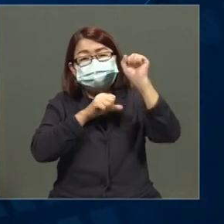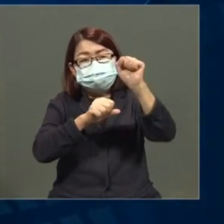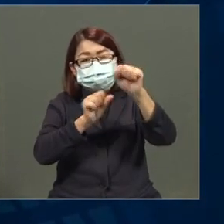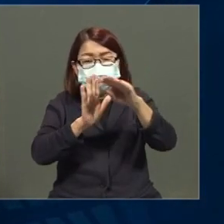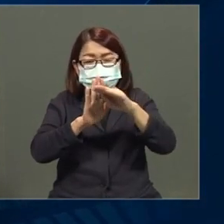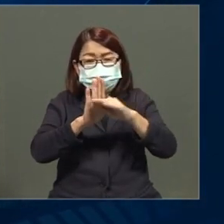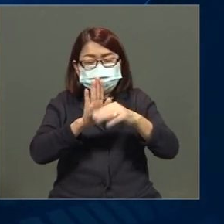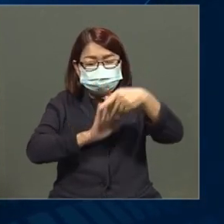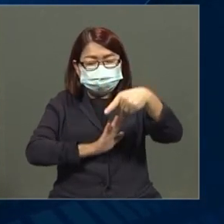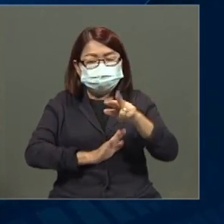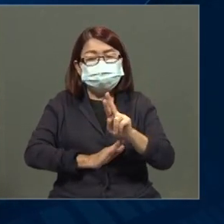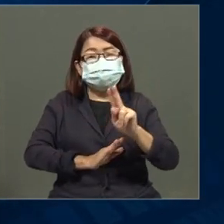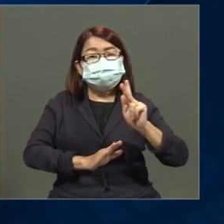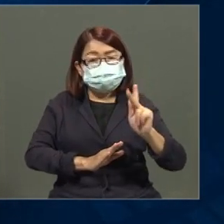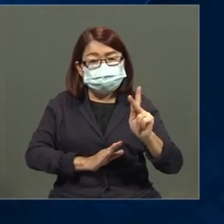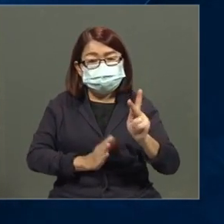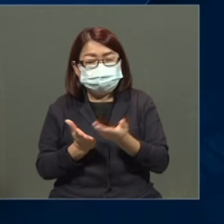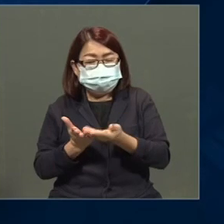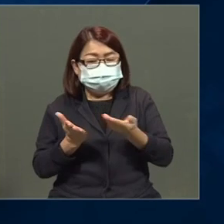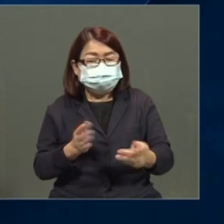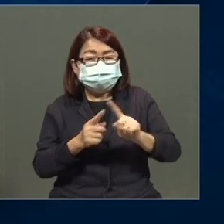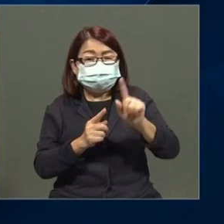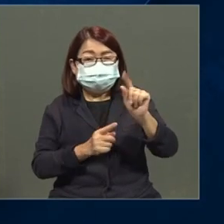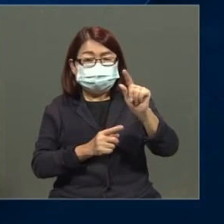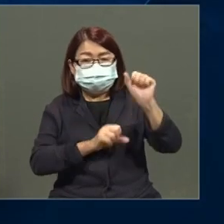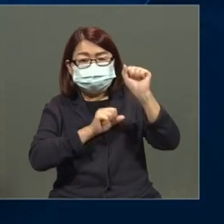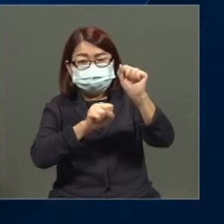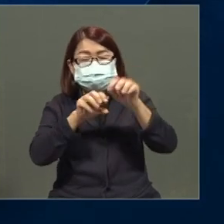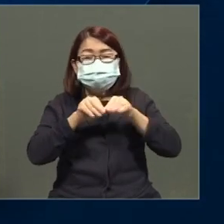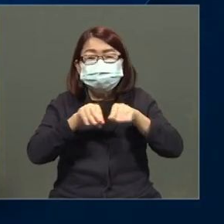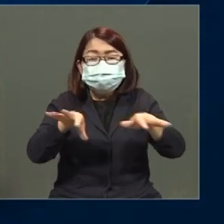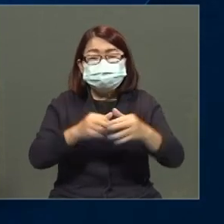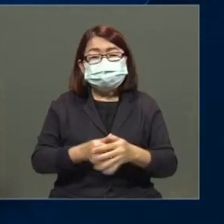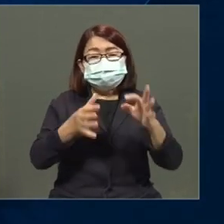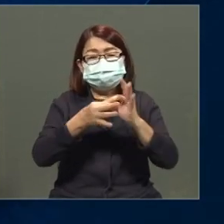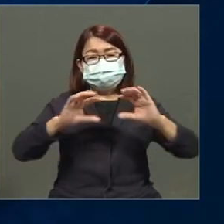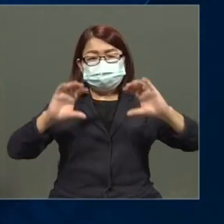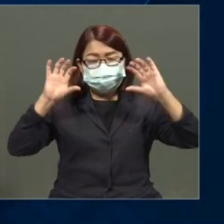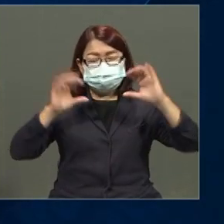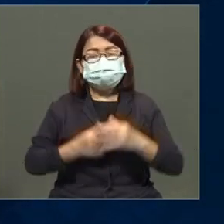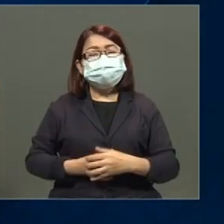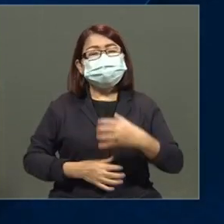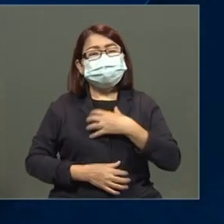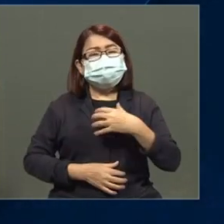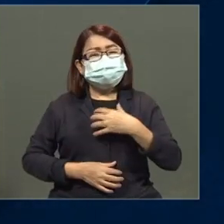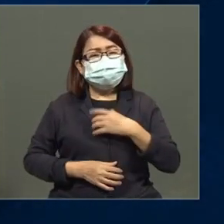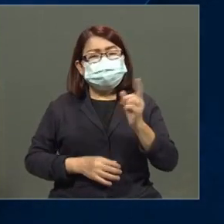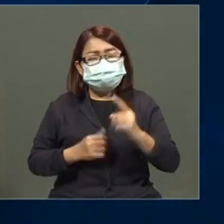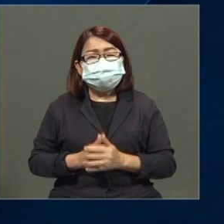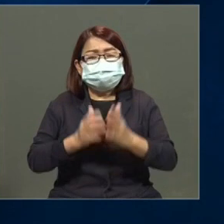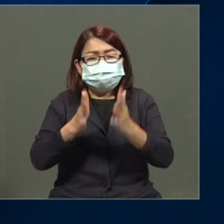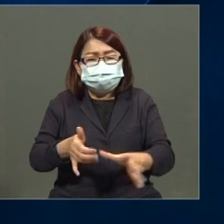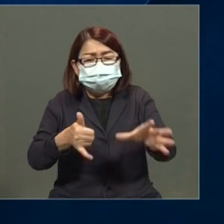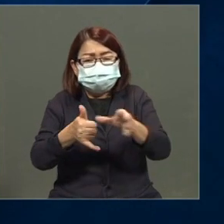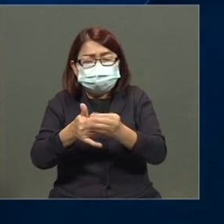ราชกำหนดฉบับที่20อันนี้ก็คือเป็นเครื่องมือที่ทางภาครัฐเองก็พยายามที่จะลดจำนวนผู้ติดเชื้อร